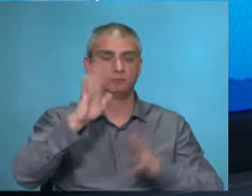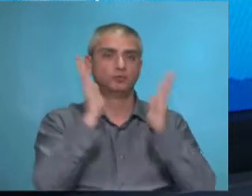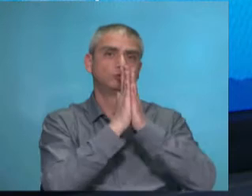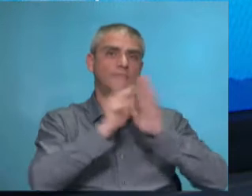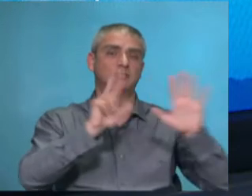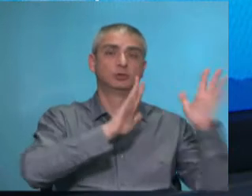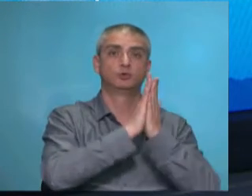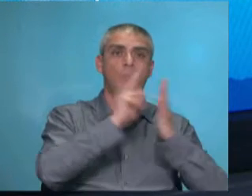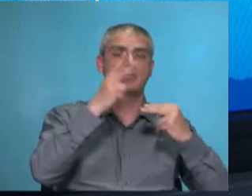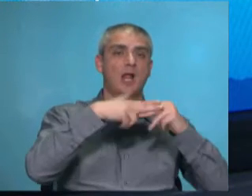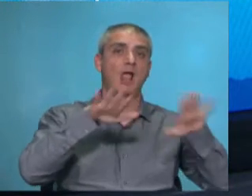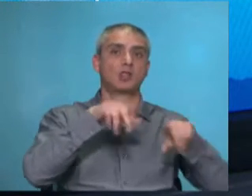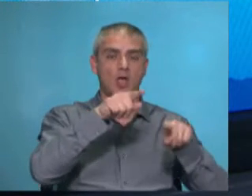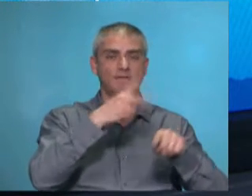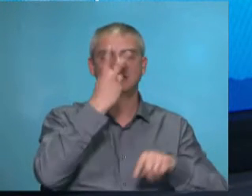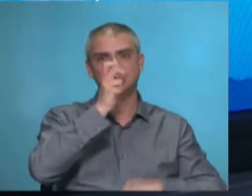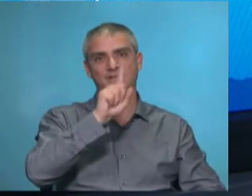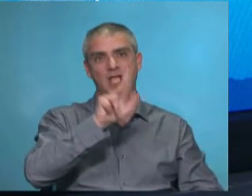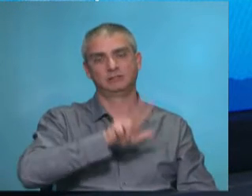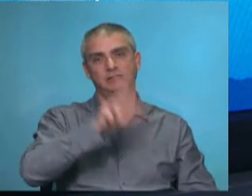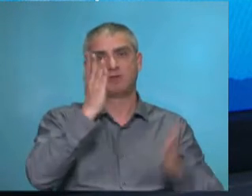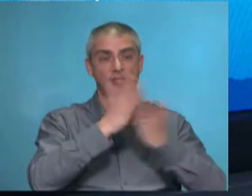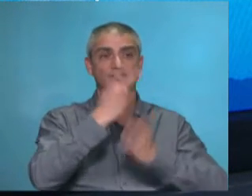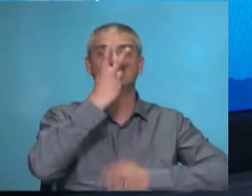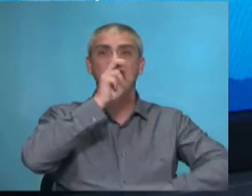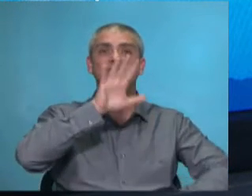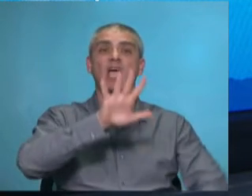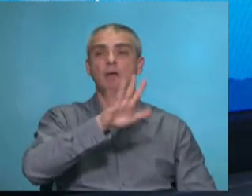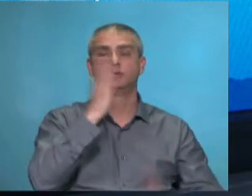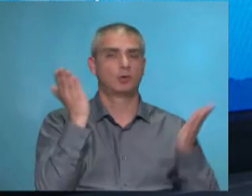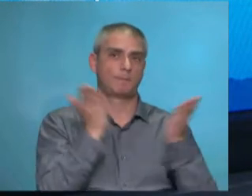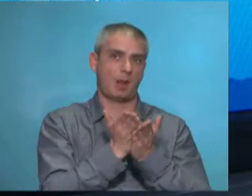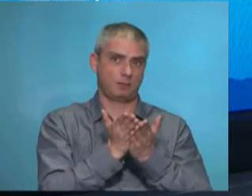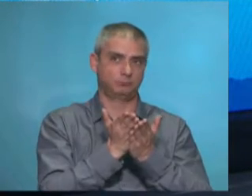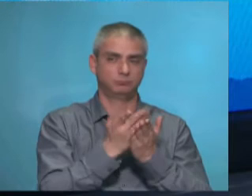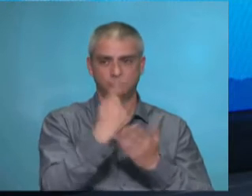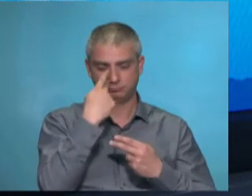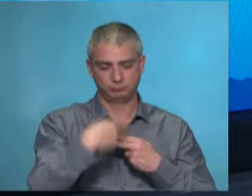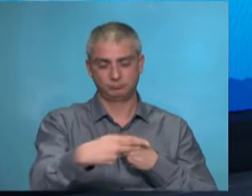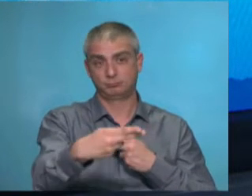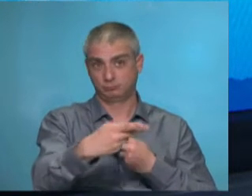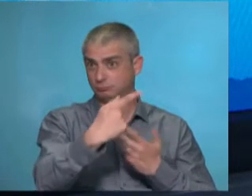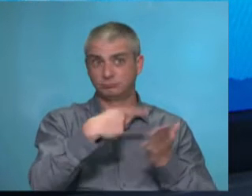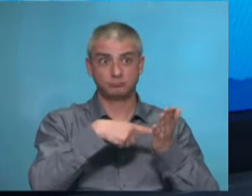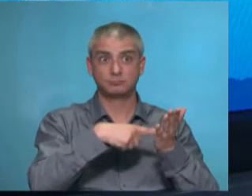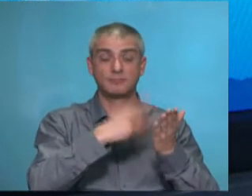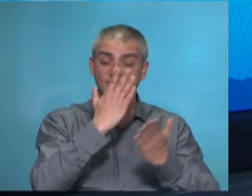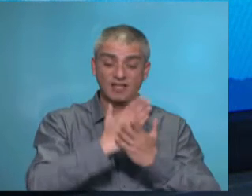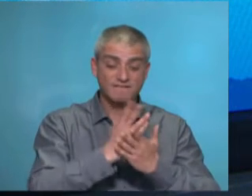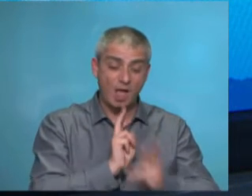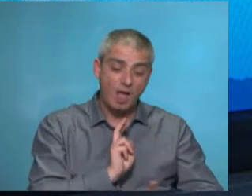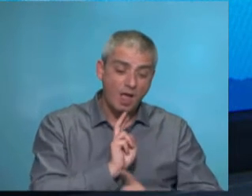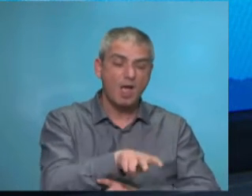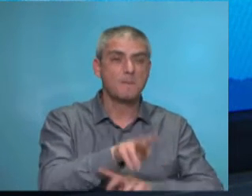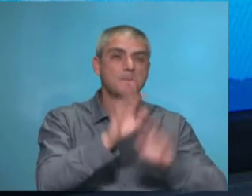18 לאורך מישור חוף 21 בצפון הנגב 25 מעלות באילת והנה התשקיף שלנו שמראה לנו שאנחנו כבר נכנסים